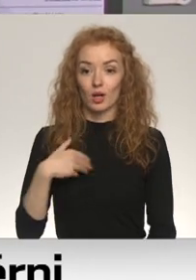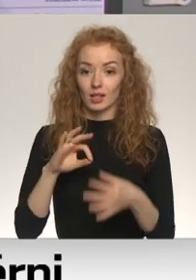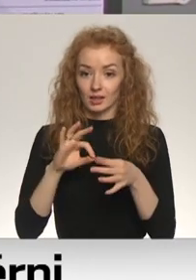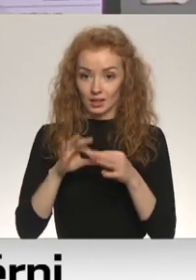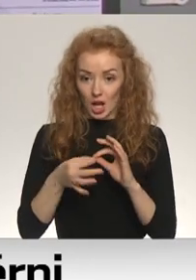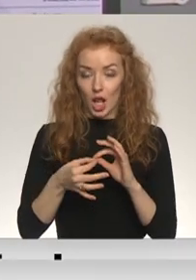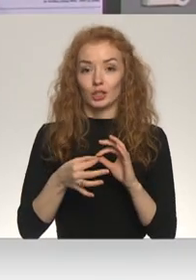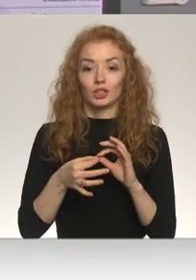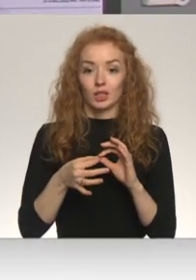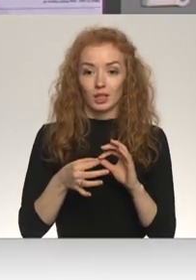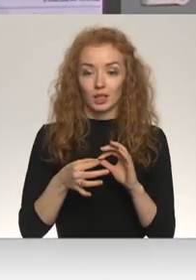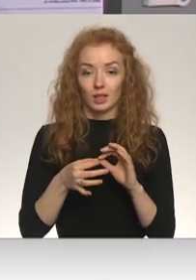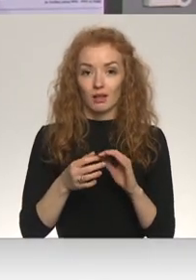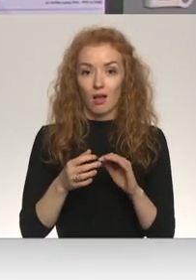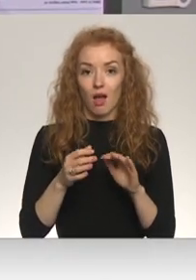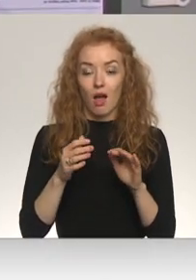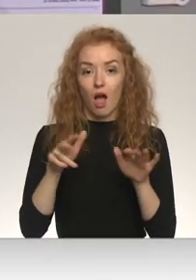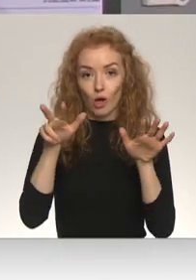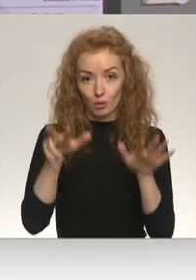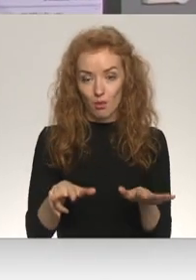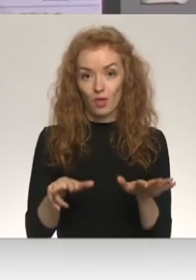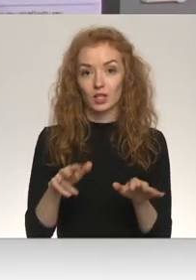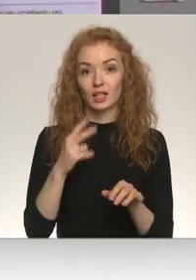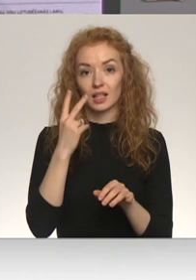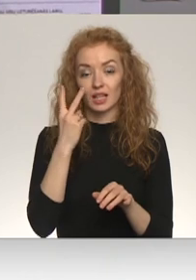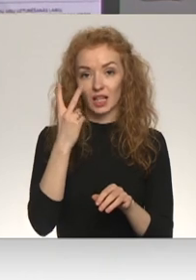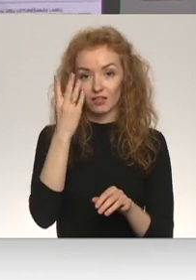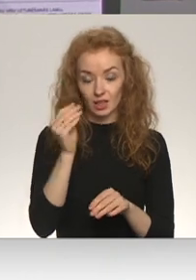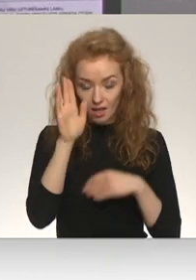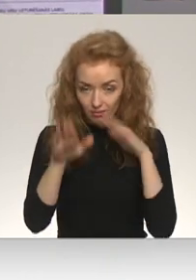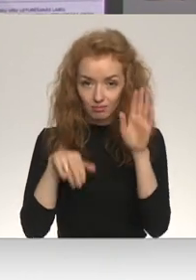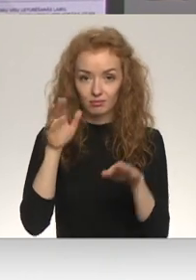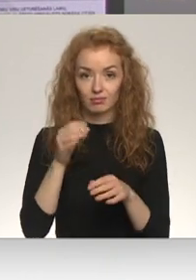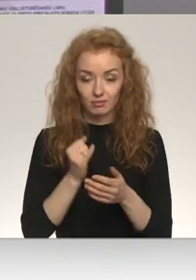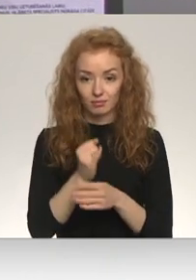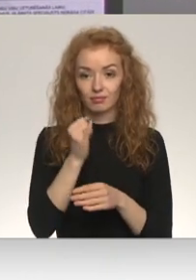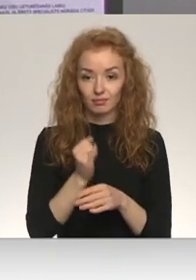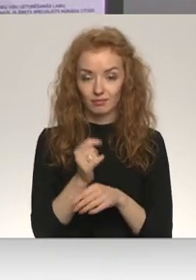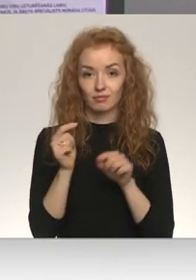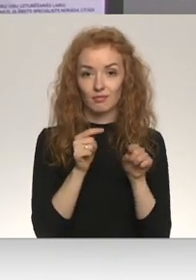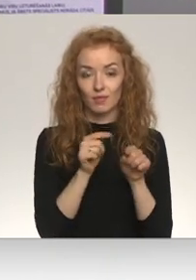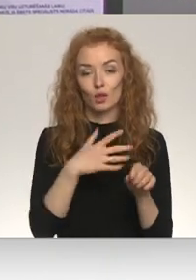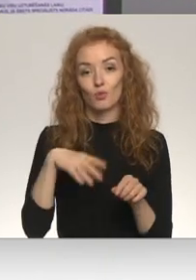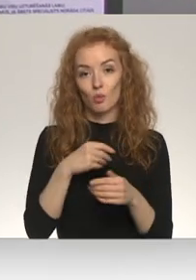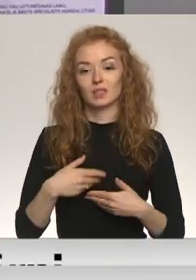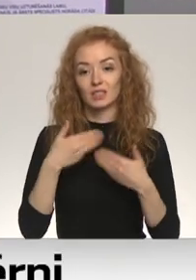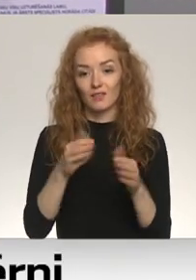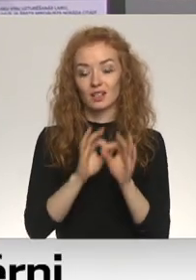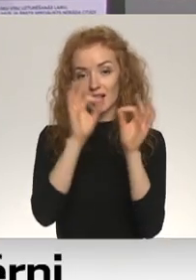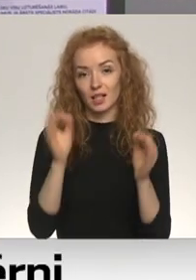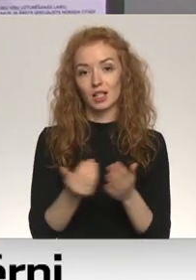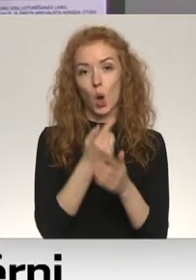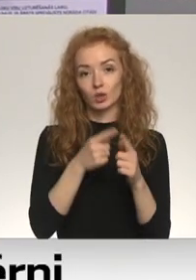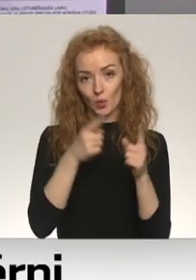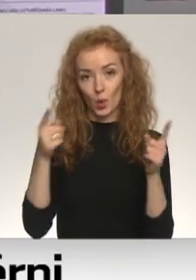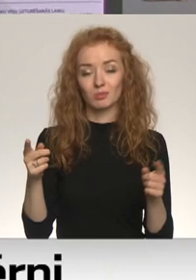Bija ļoti sarežģīti. 8 mēnešos, 2 dienaktas ceļā. Nu, mums dzīve sācies jauns etaps, un es ļoti ceru,